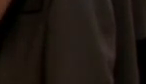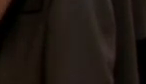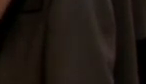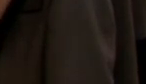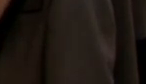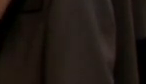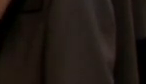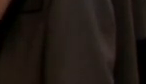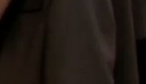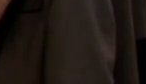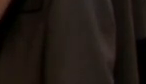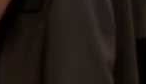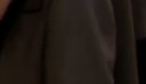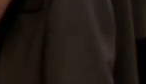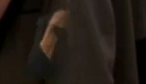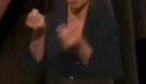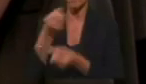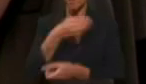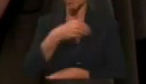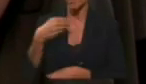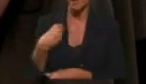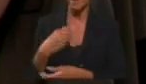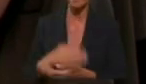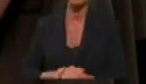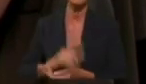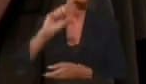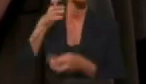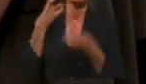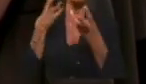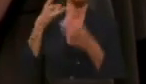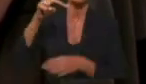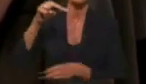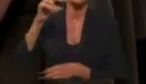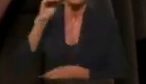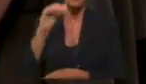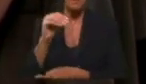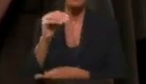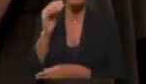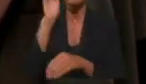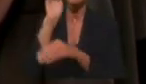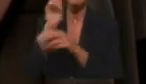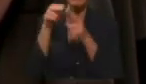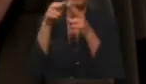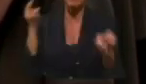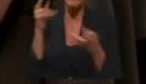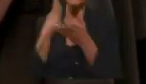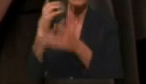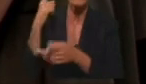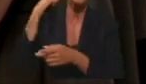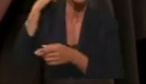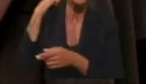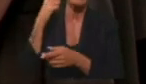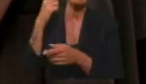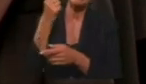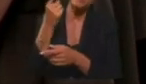wykluczenie transportowe w Polsce. Priorytety Unii Europejskiej w tej perspektywie, o której już wspomniałam, są